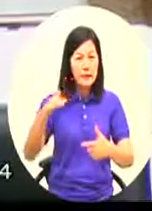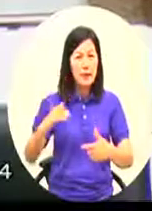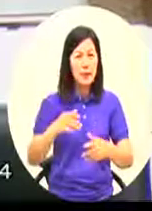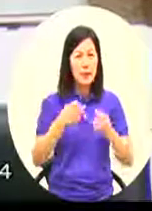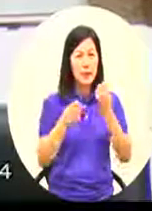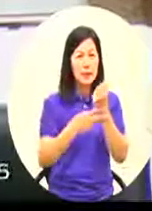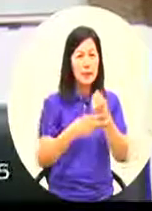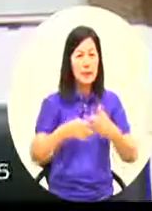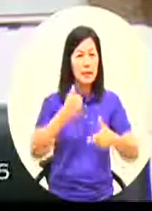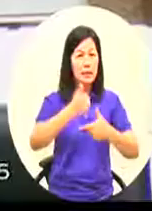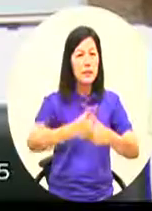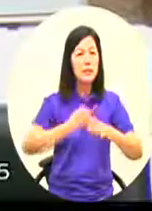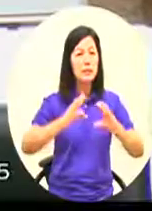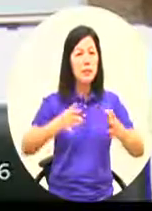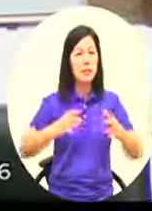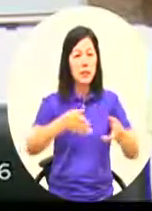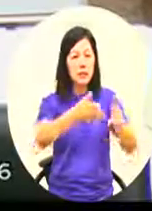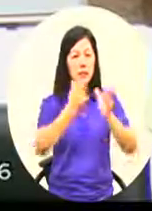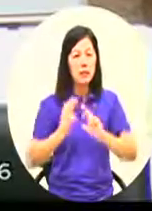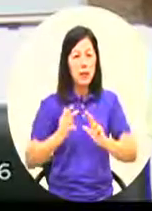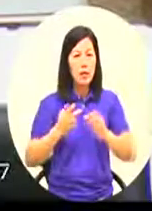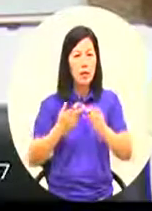国桥，在